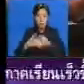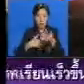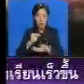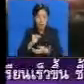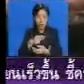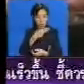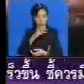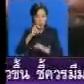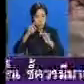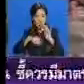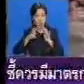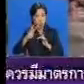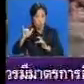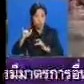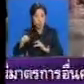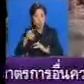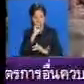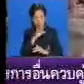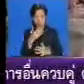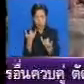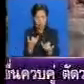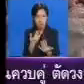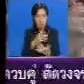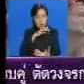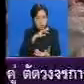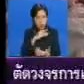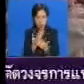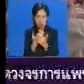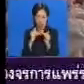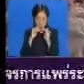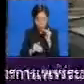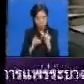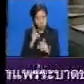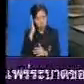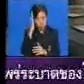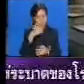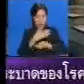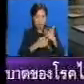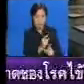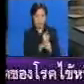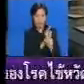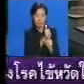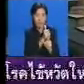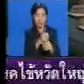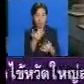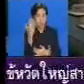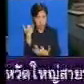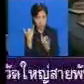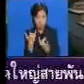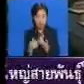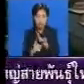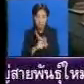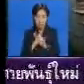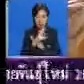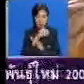ณะนี้เนื้อหมูนั้นมีราคาลดลงและสามารถขายตามราคาแนะนำได้เร็วๆนี้จากปัจจุบันนะครับราคาเนื้อหมูขายปลีกอยู่ที่กิโลกรัม